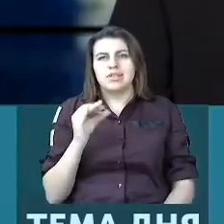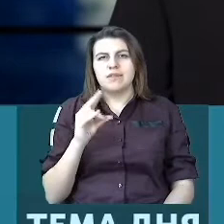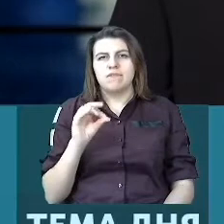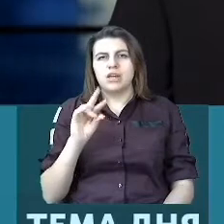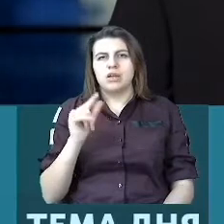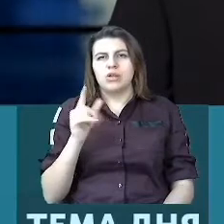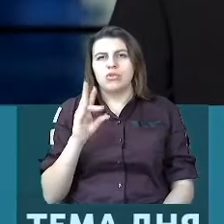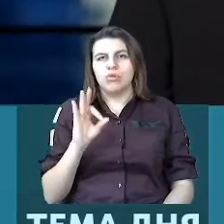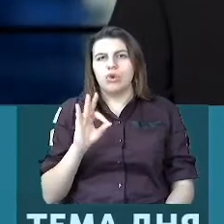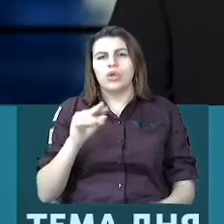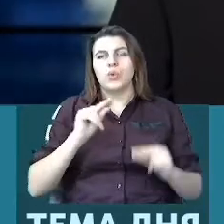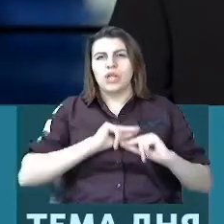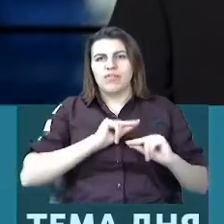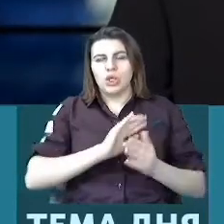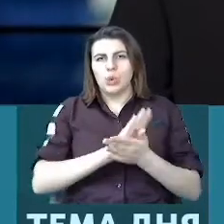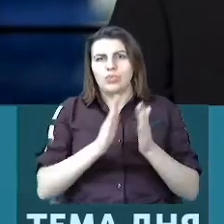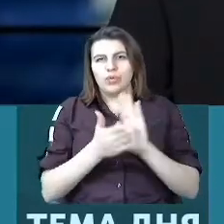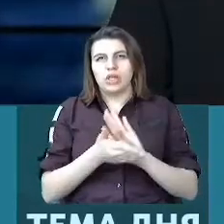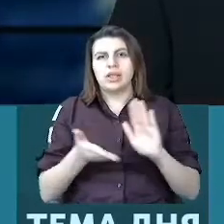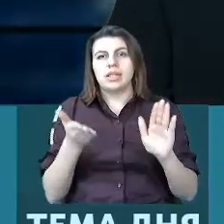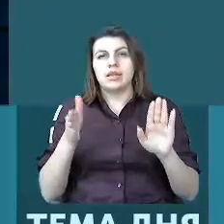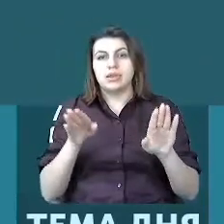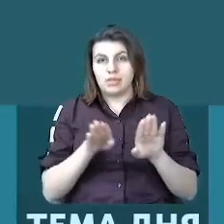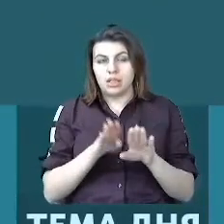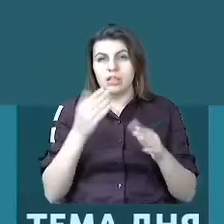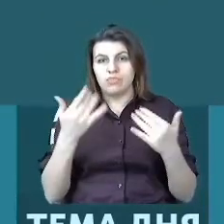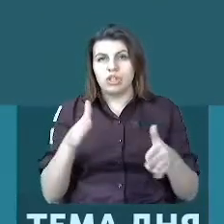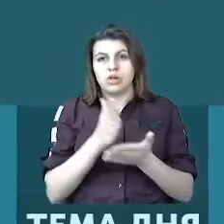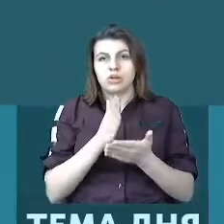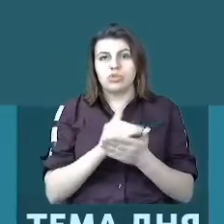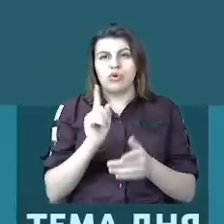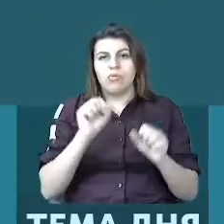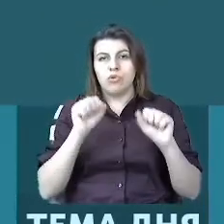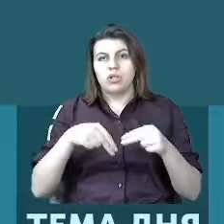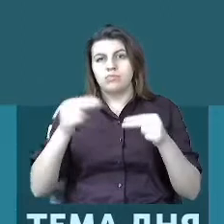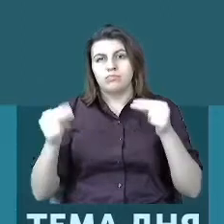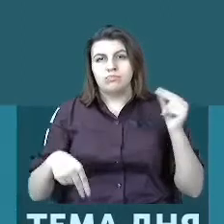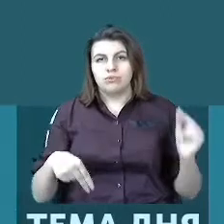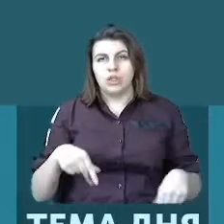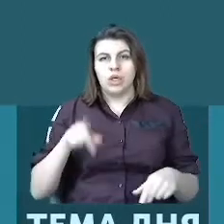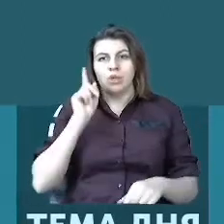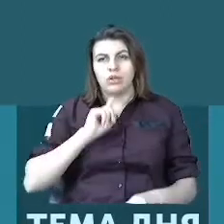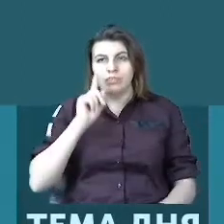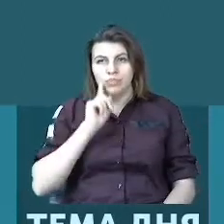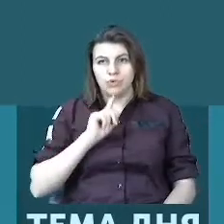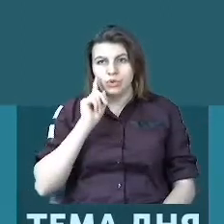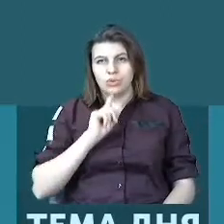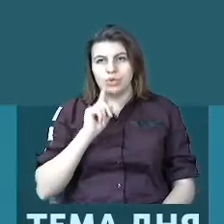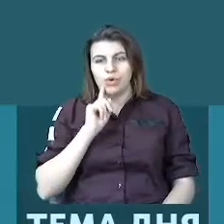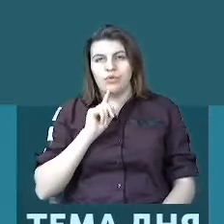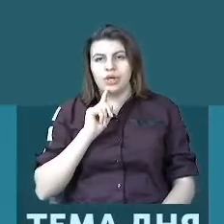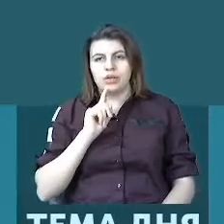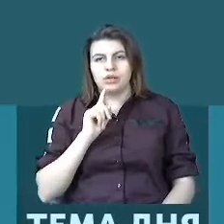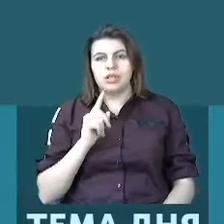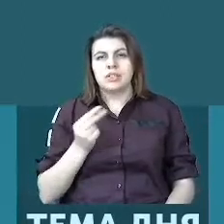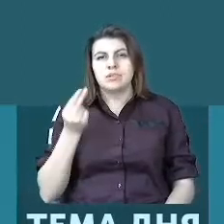трудовий договір вже такий існує, де можна заключати договір на короткостроковий. Тобто сплачуються